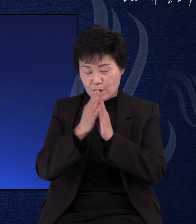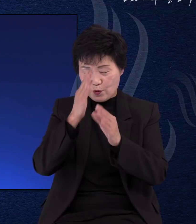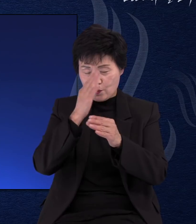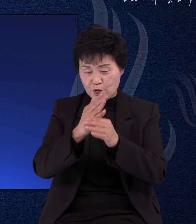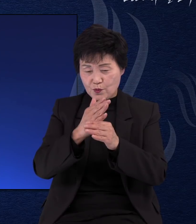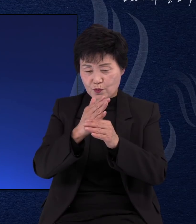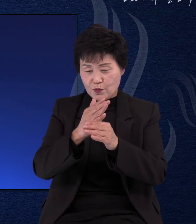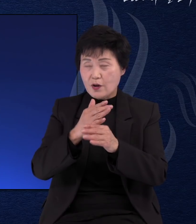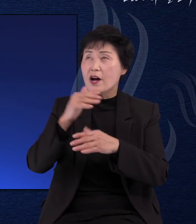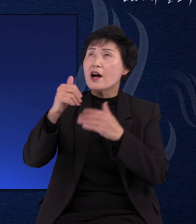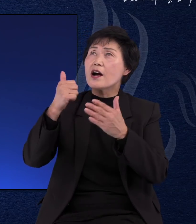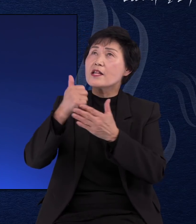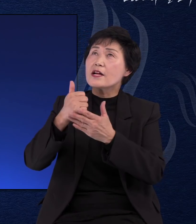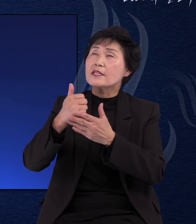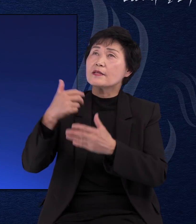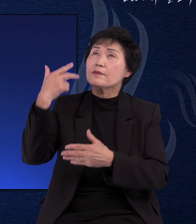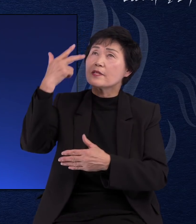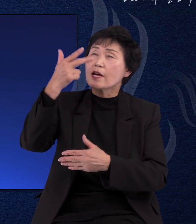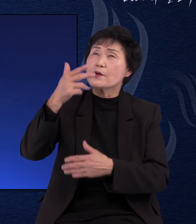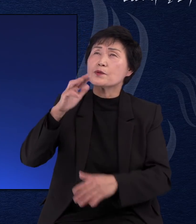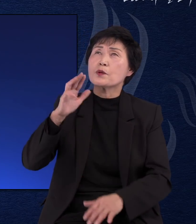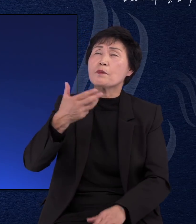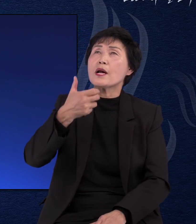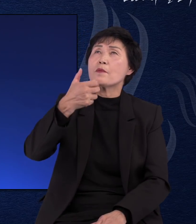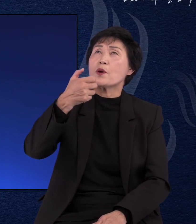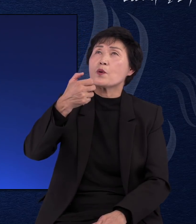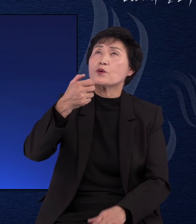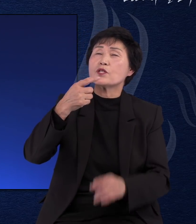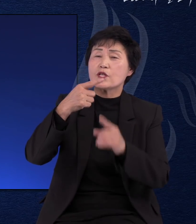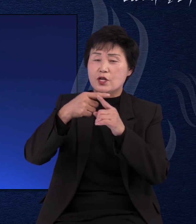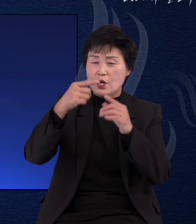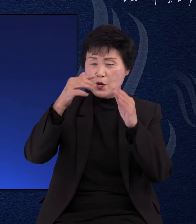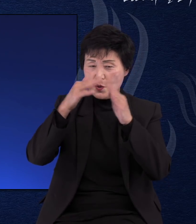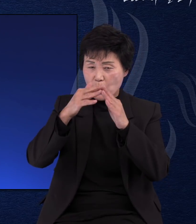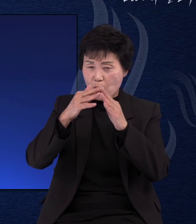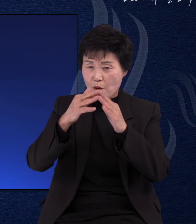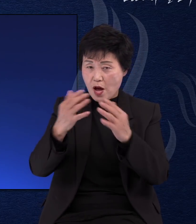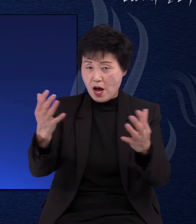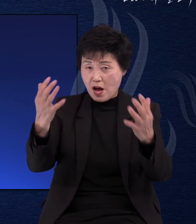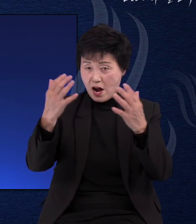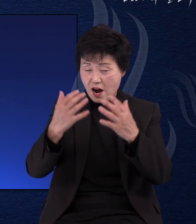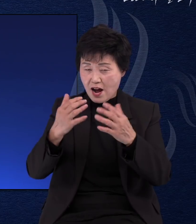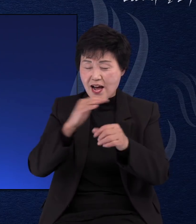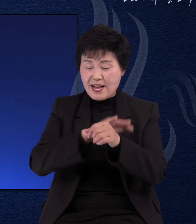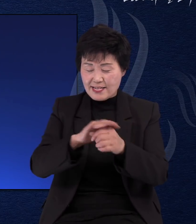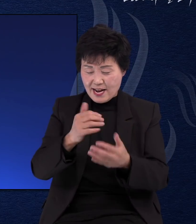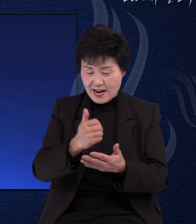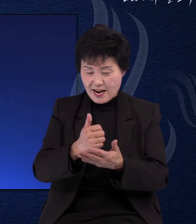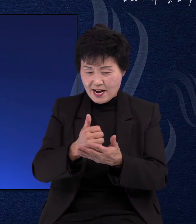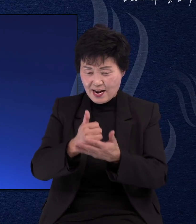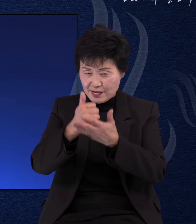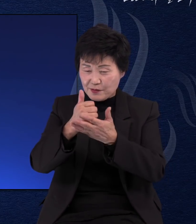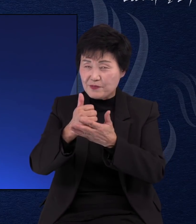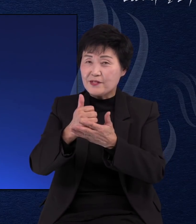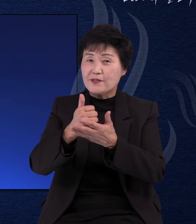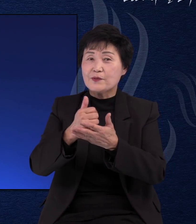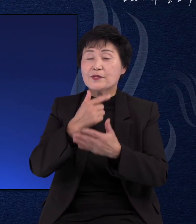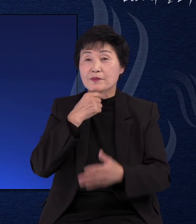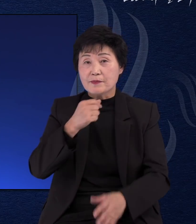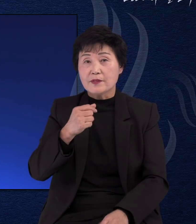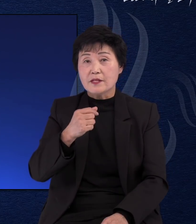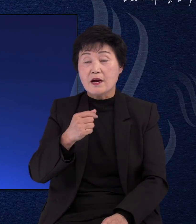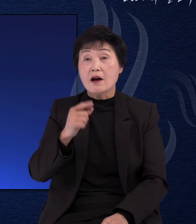다음 주에 850개 교회를 잘 섬겨 주님께 칭찬받고 싶어요 하니까, 그때의 주님이 제 마음 가운데 환상